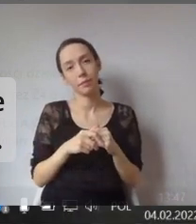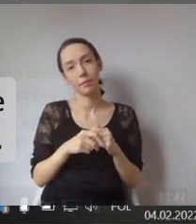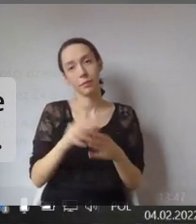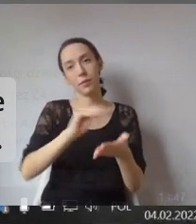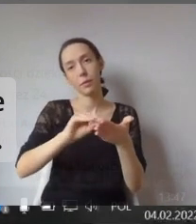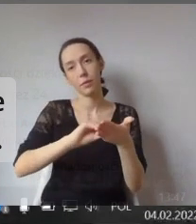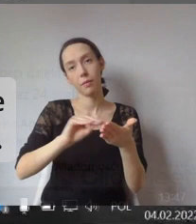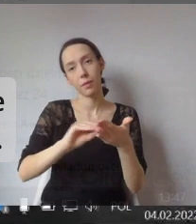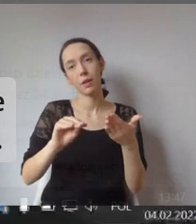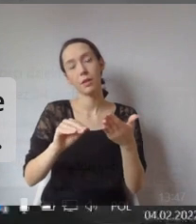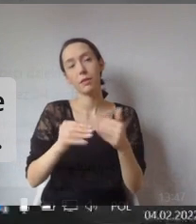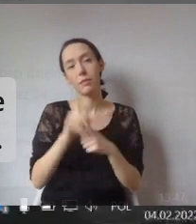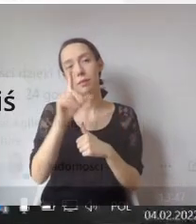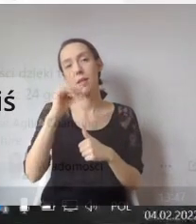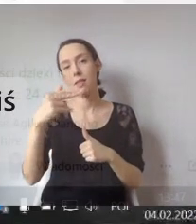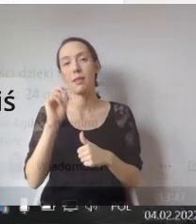YouTube'a link.